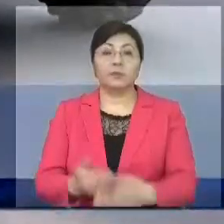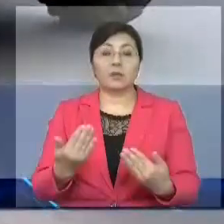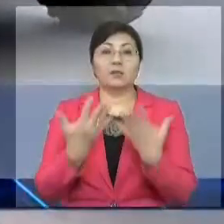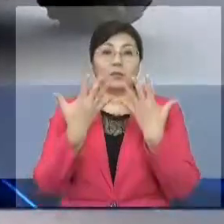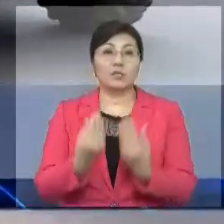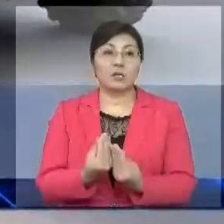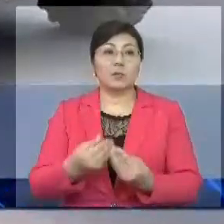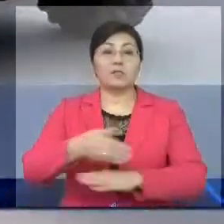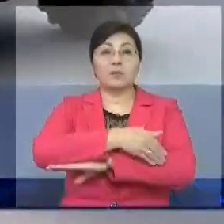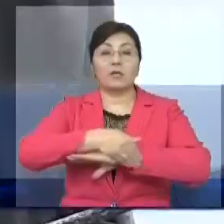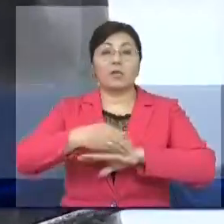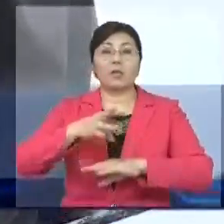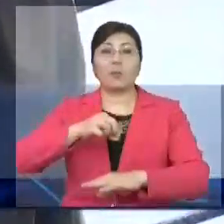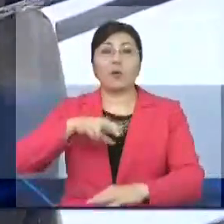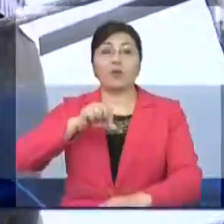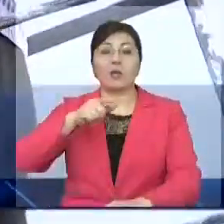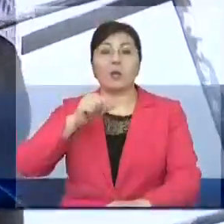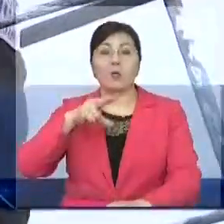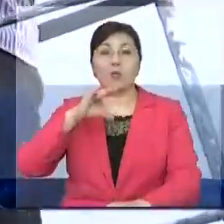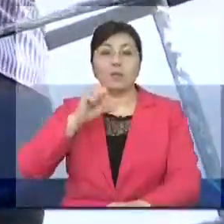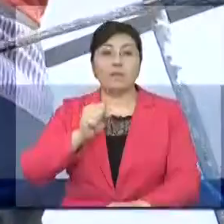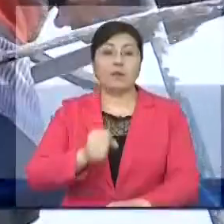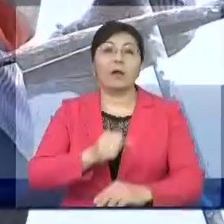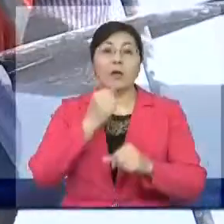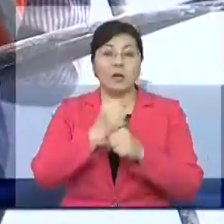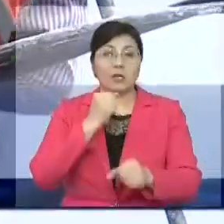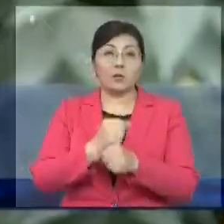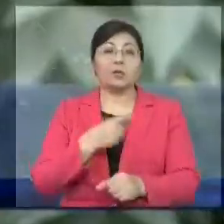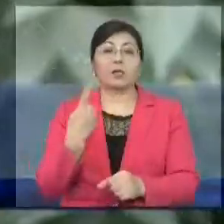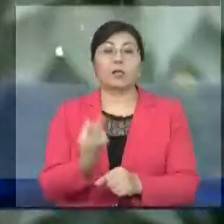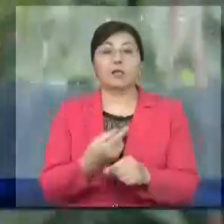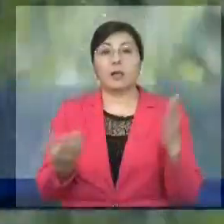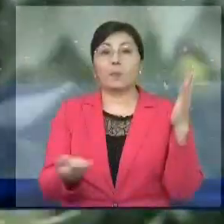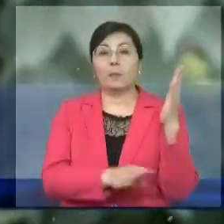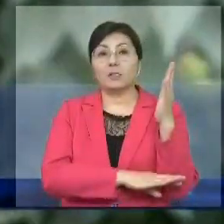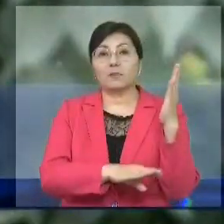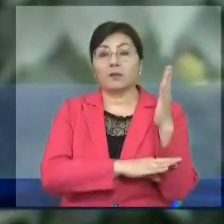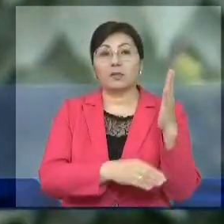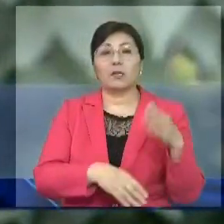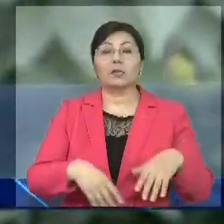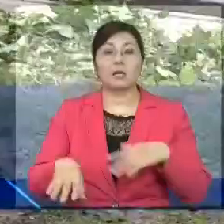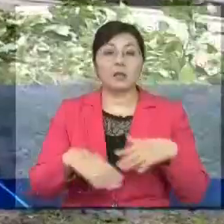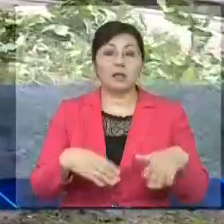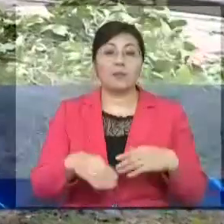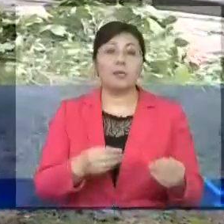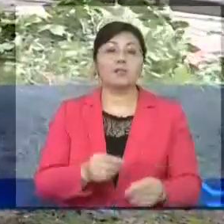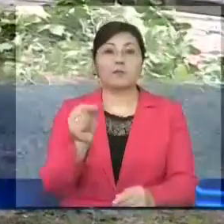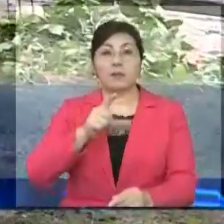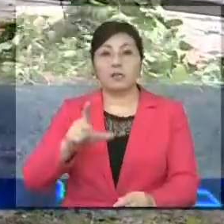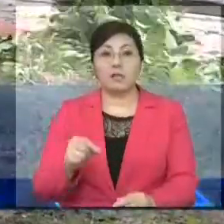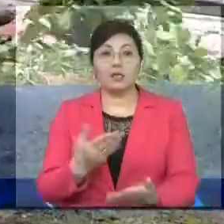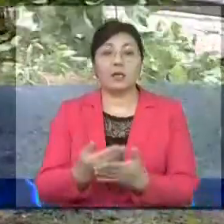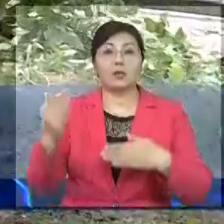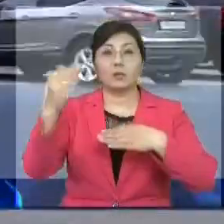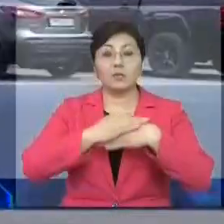сегодня по проспекту Али Молдагуловой работа идет полным ходом. Первым делом обрезки подлежат свисающие ветки, которые закрывают дорожные